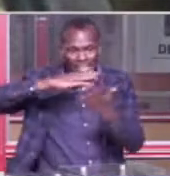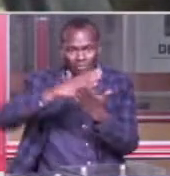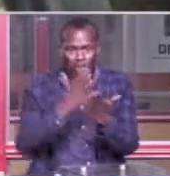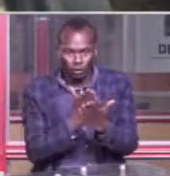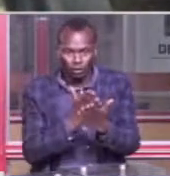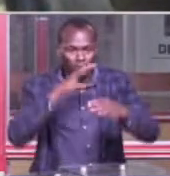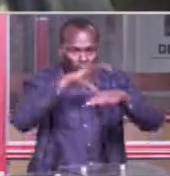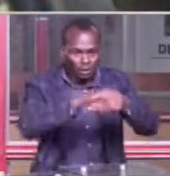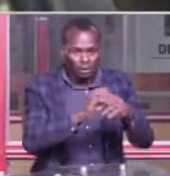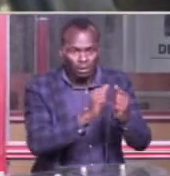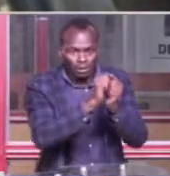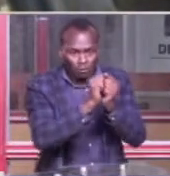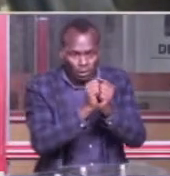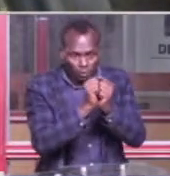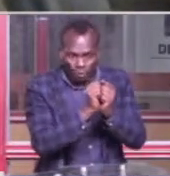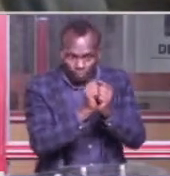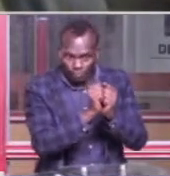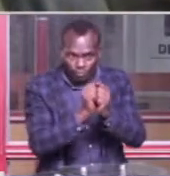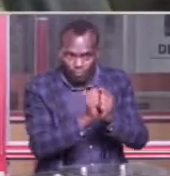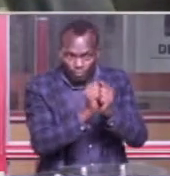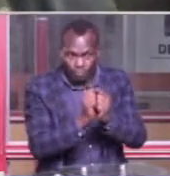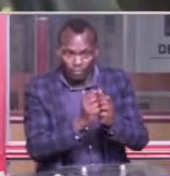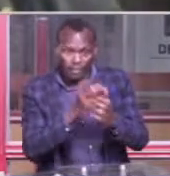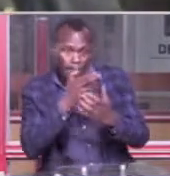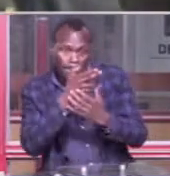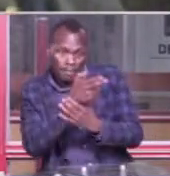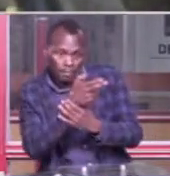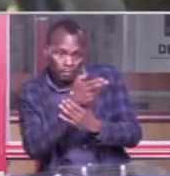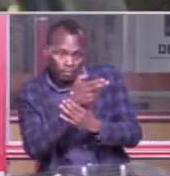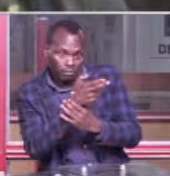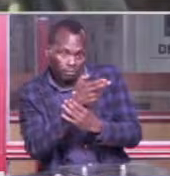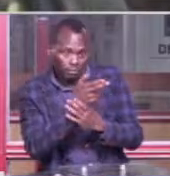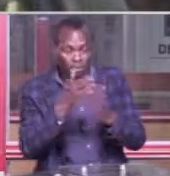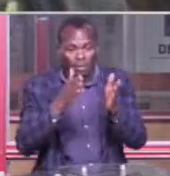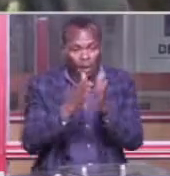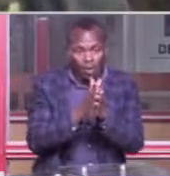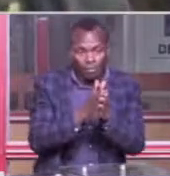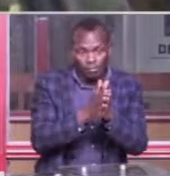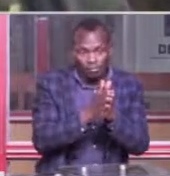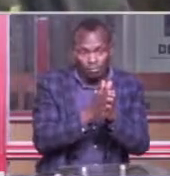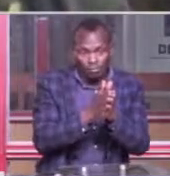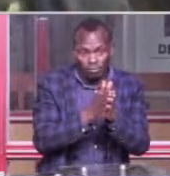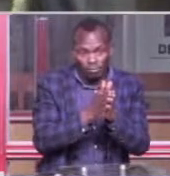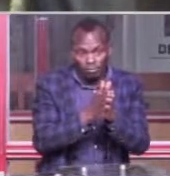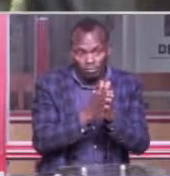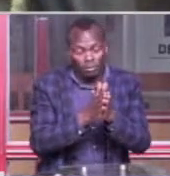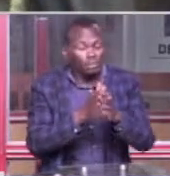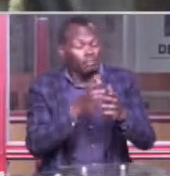in unlawful possession of firearm to wit pistol number